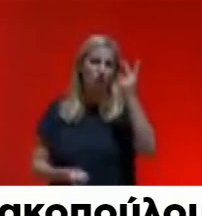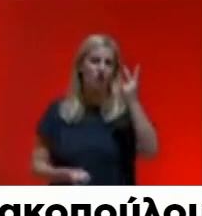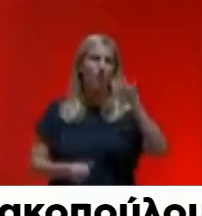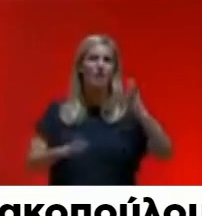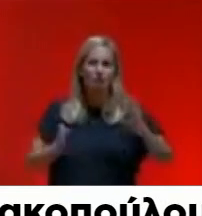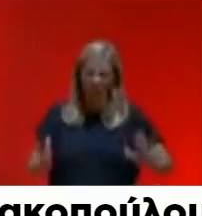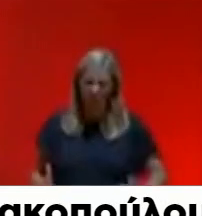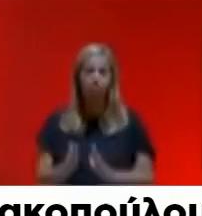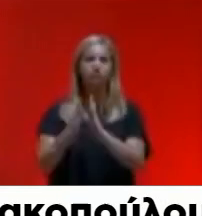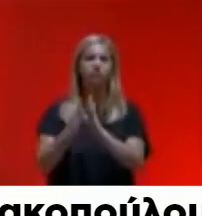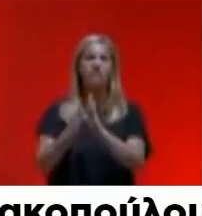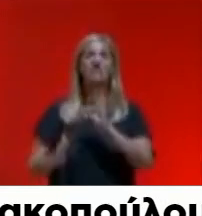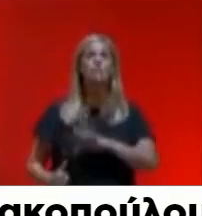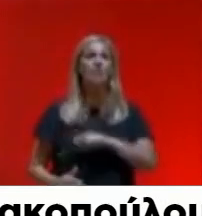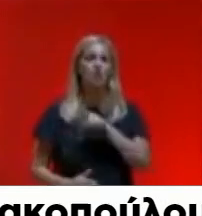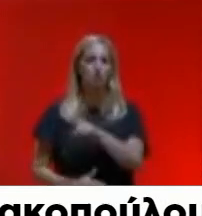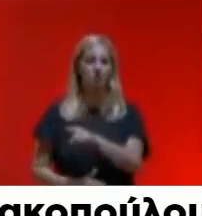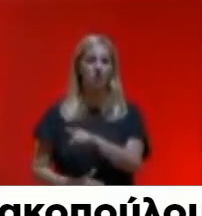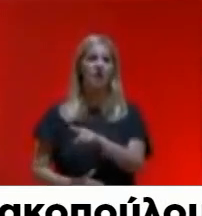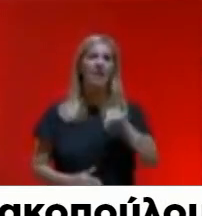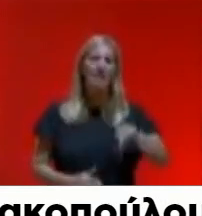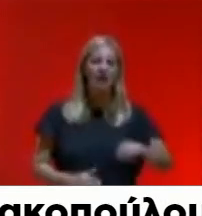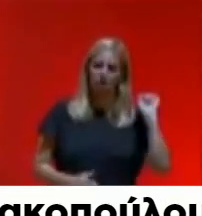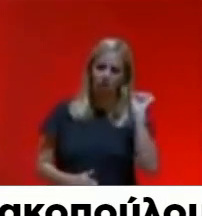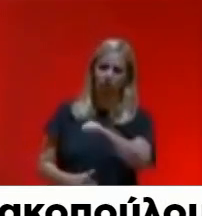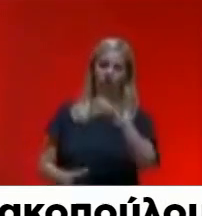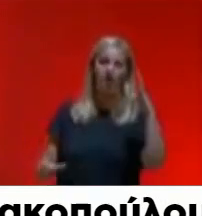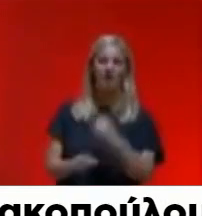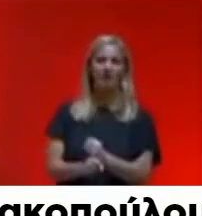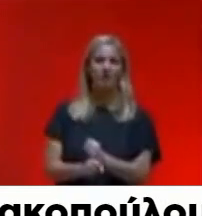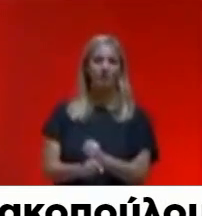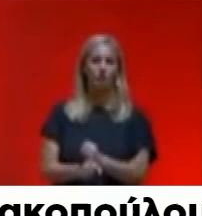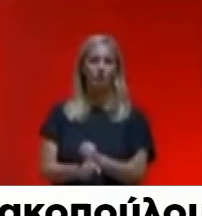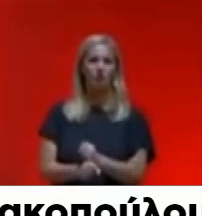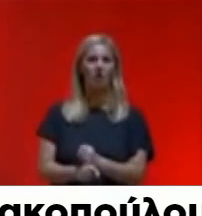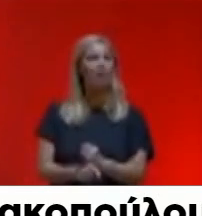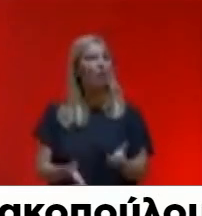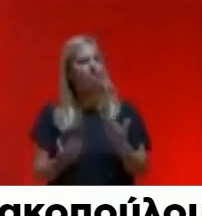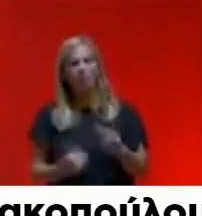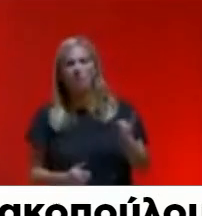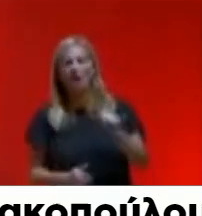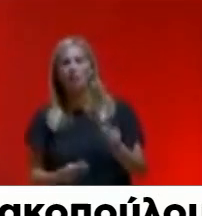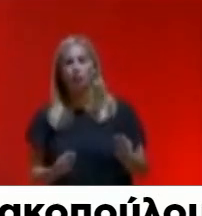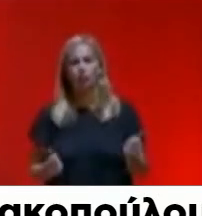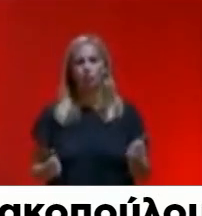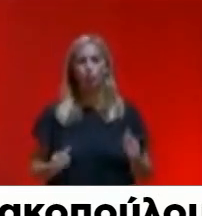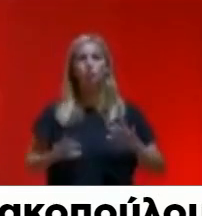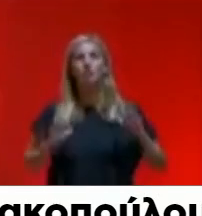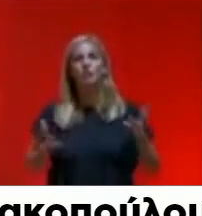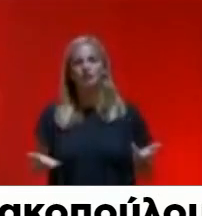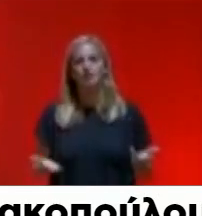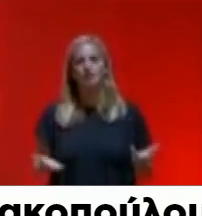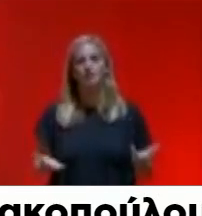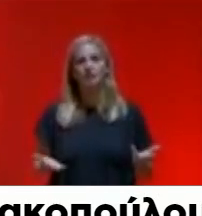καθαρά μονοτυπικό, είναι και πολιτικό, ότι εμείς θεωρούμε ότι αυτή τη στιγμή ο κάθε υποψήφιος και υποψήφια ή Έφη Αξιόγλου